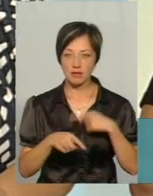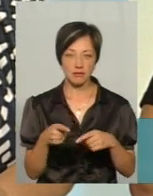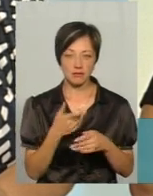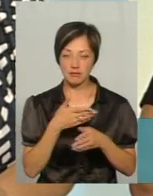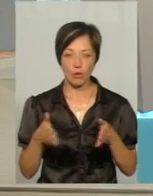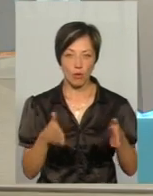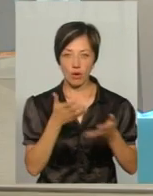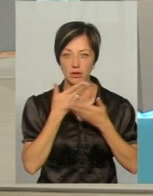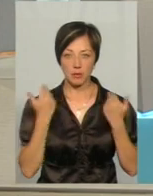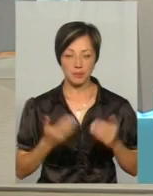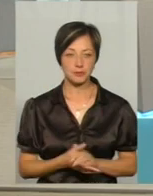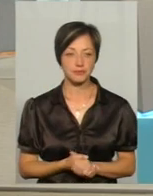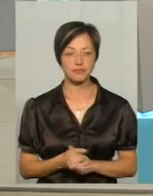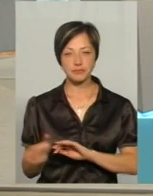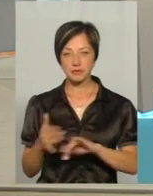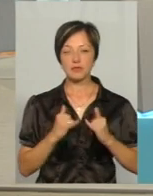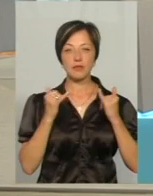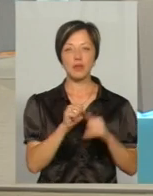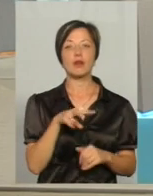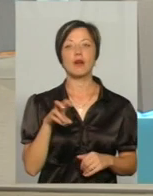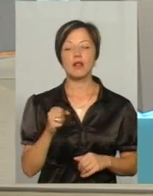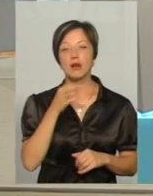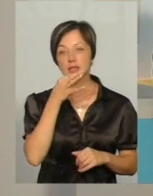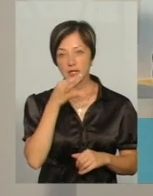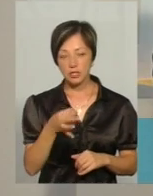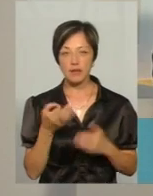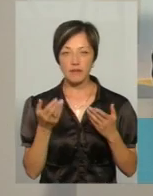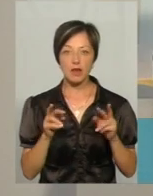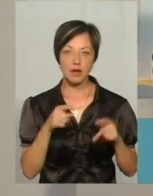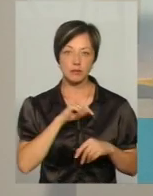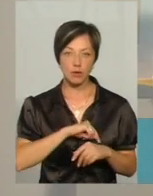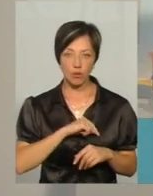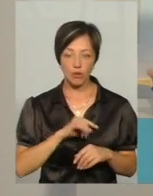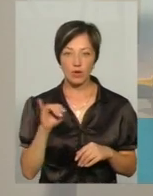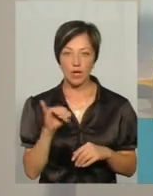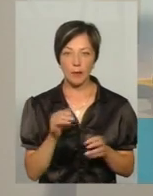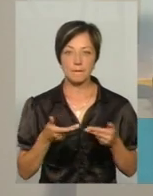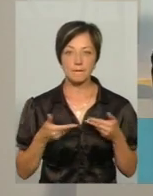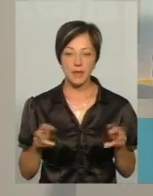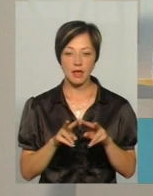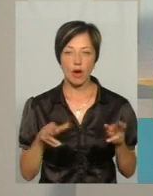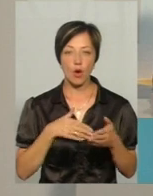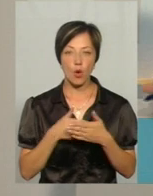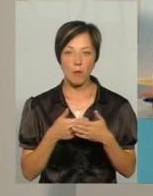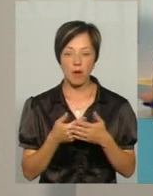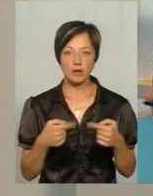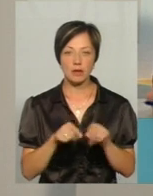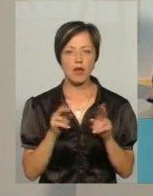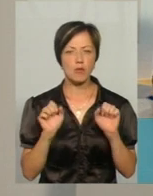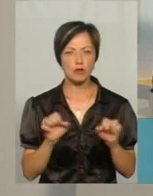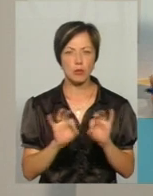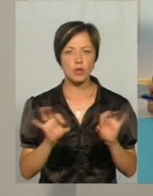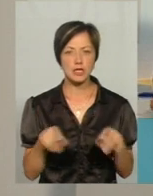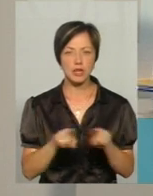назад. Пані Алло, скажіть, а ви от як психолог, і ми як громадськість, як можемо пояснити